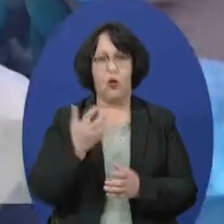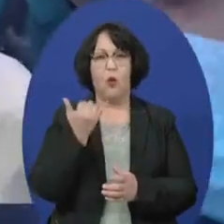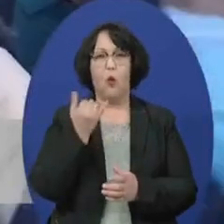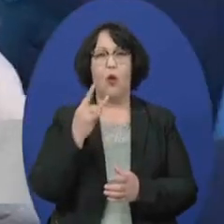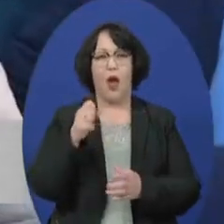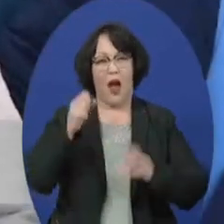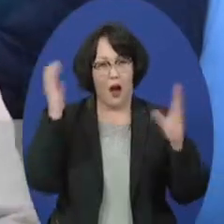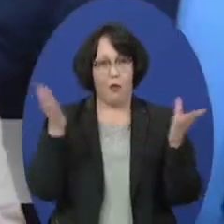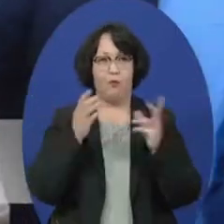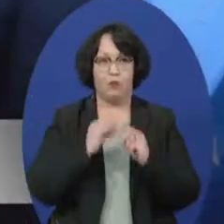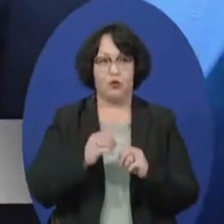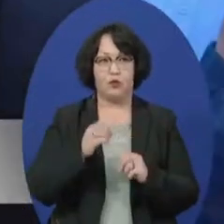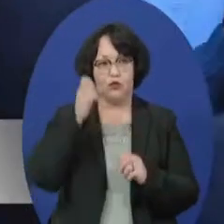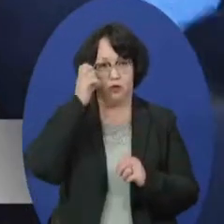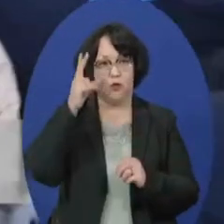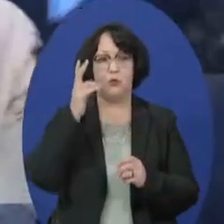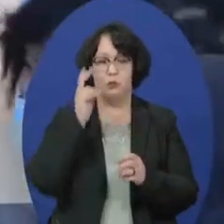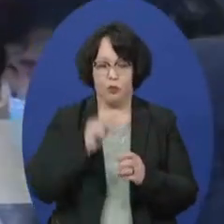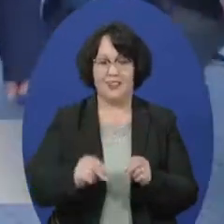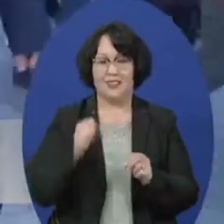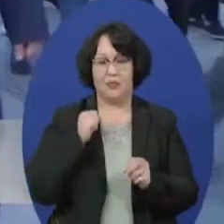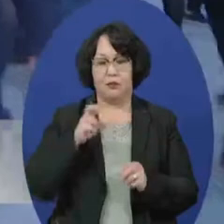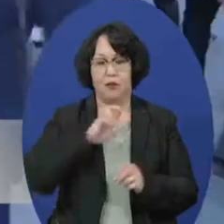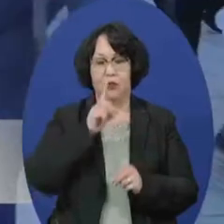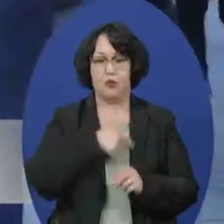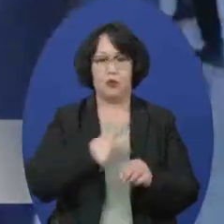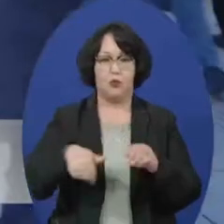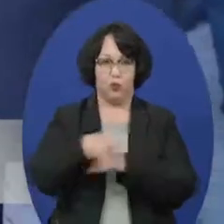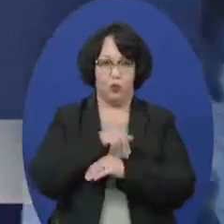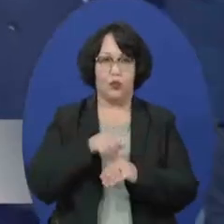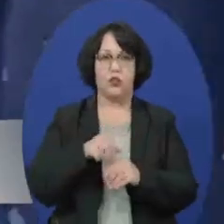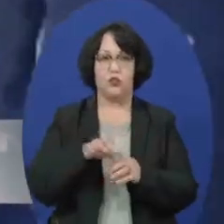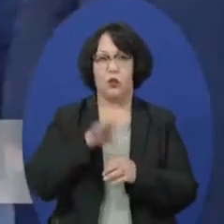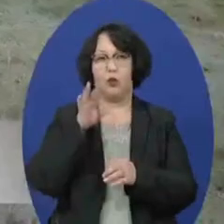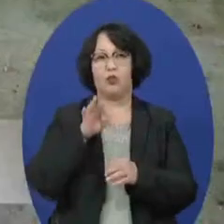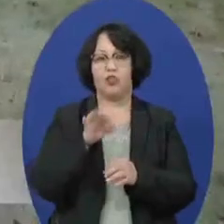болгосон ерөнхийлөгч байх болно гэдгээ Баянзүрх дүүргийн сонгогчдод